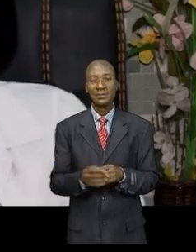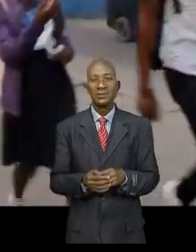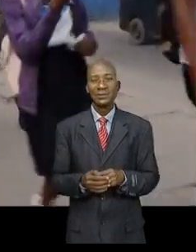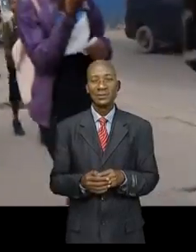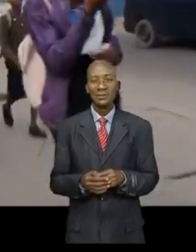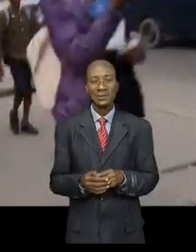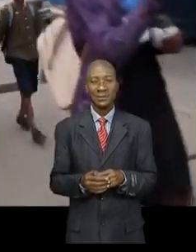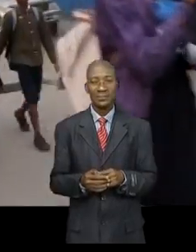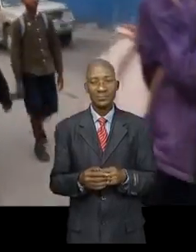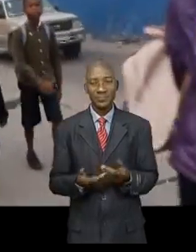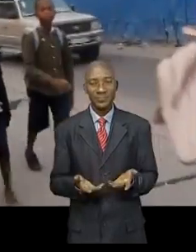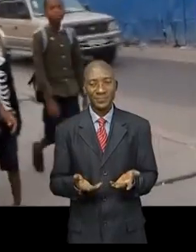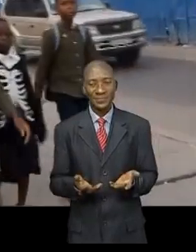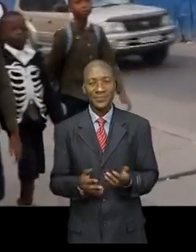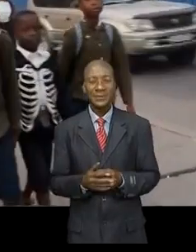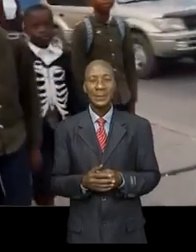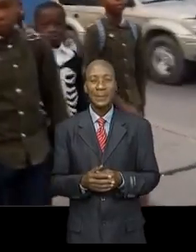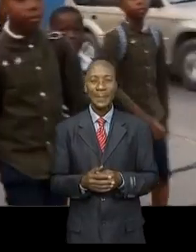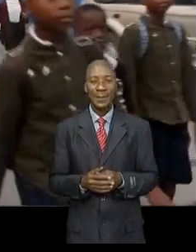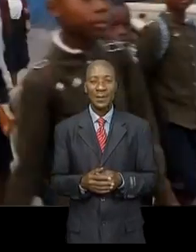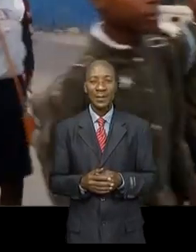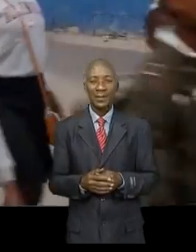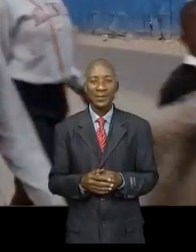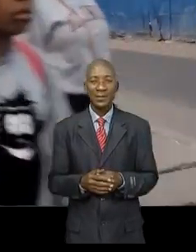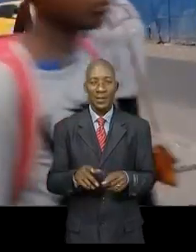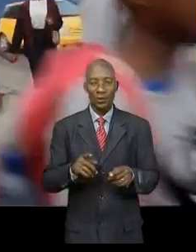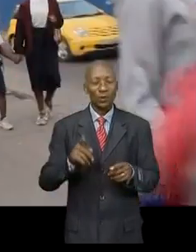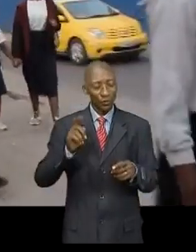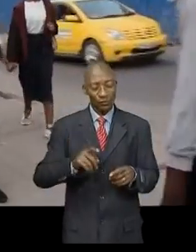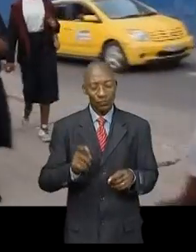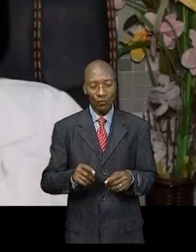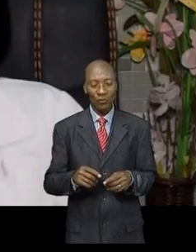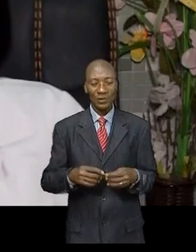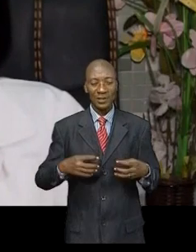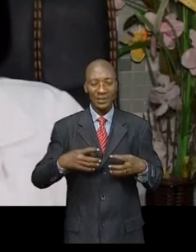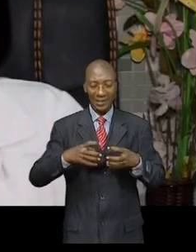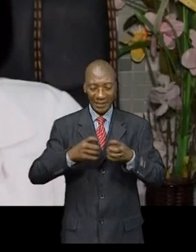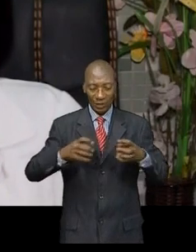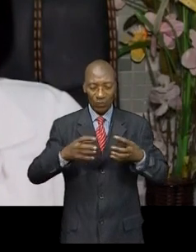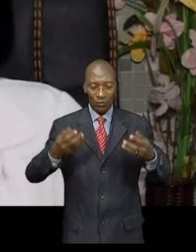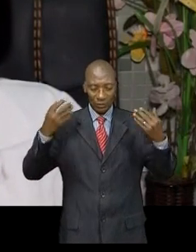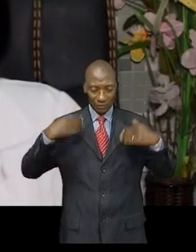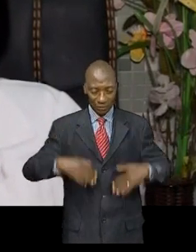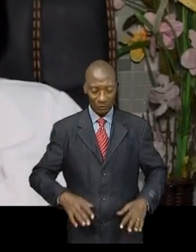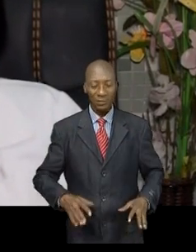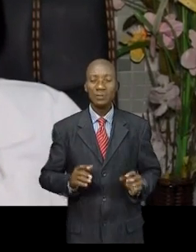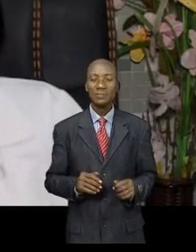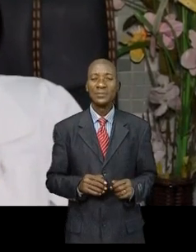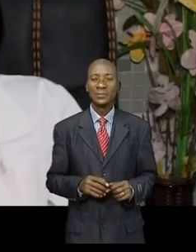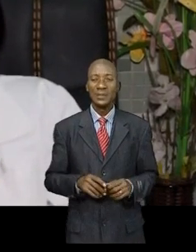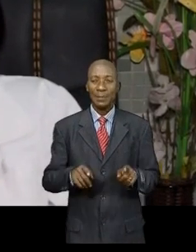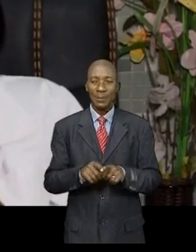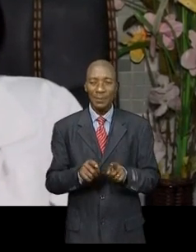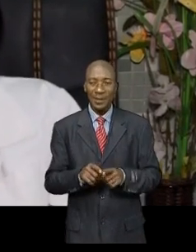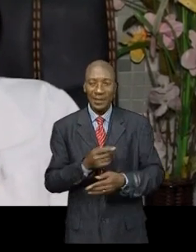respiratoires. Deuxièmement, ils doivent habiller les enfants correctement. Et pour les tout petits enfants, ils doivent même